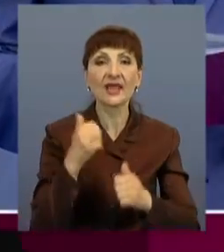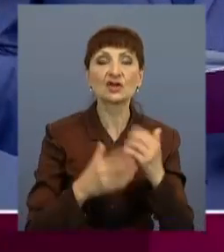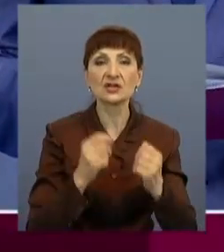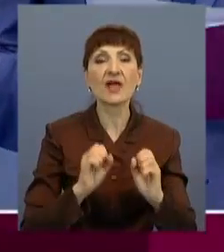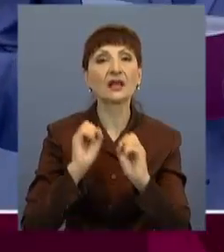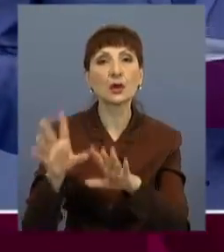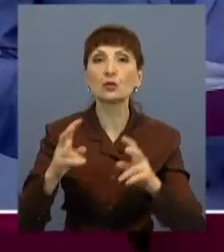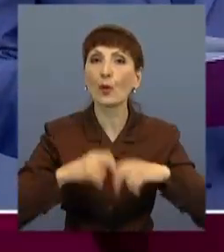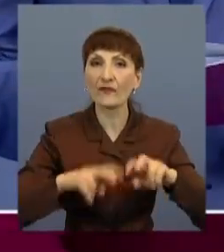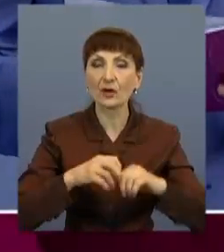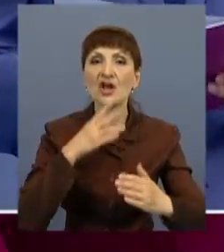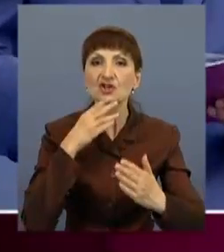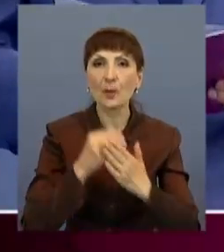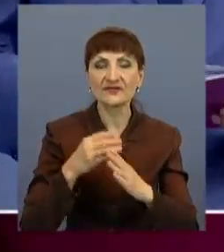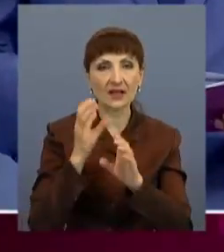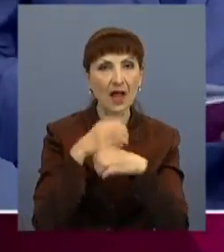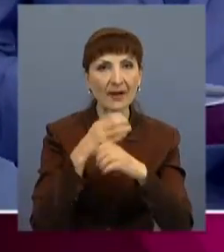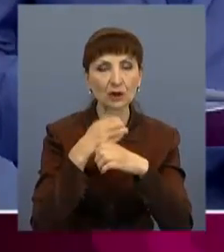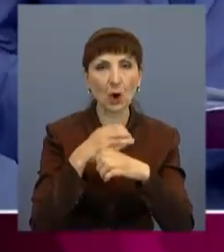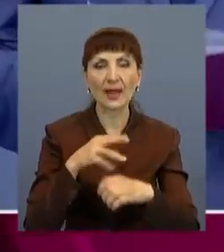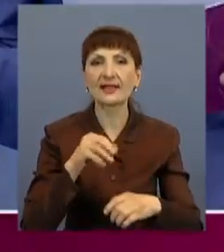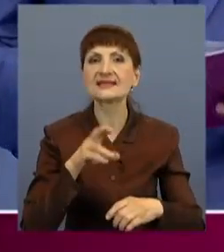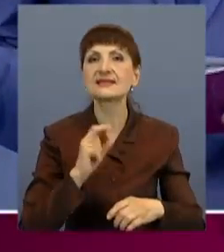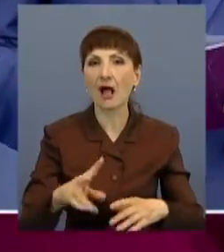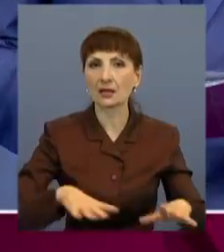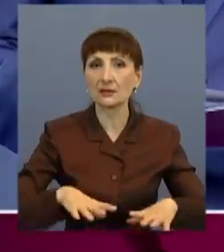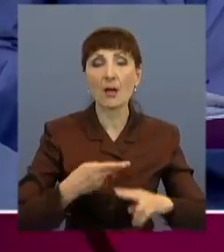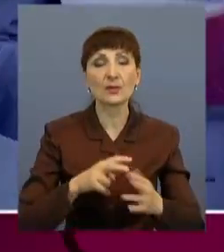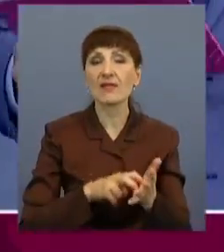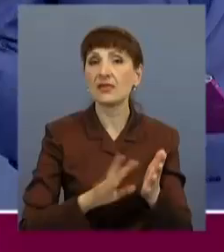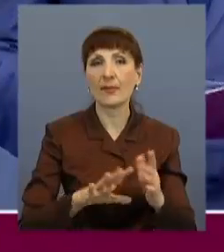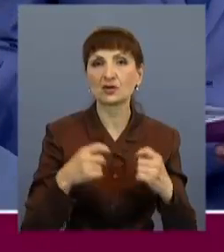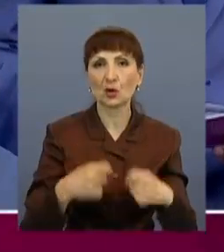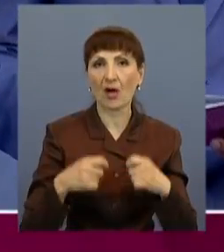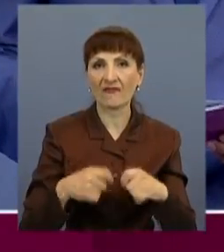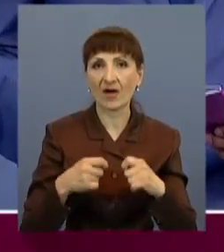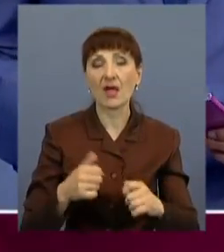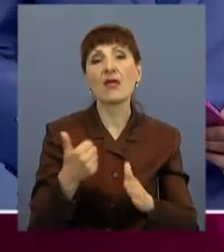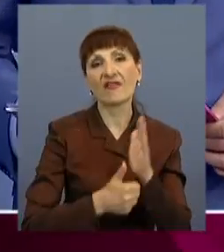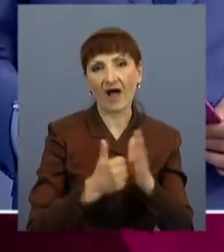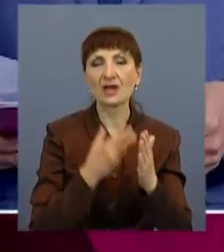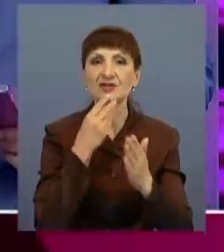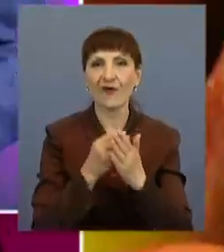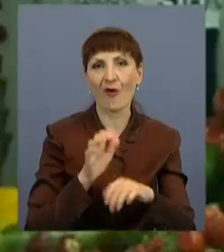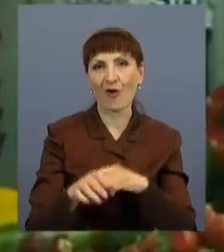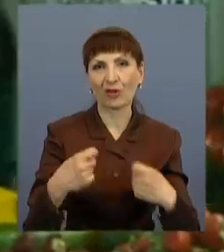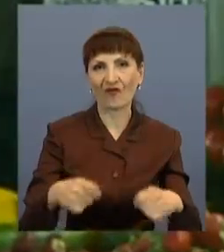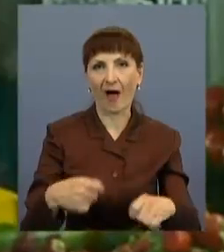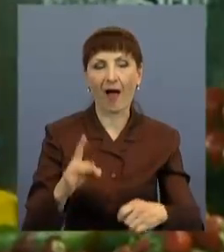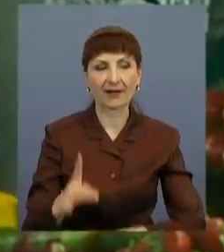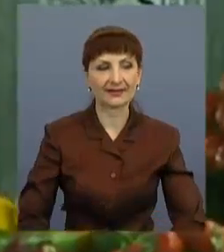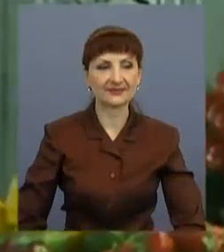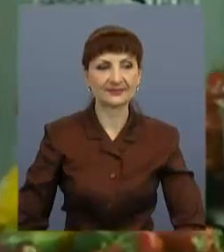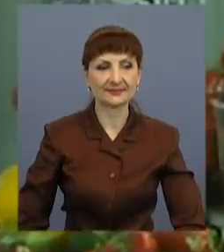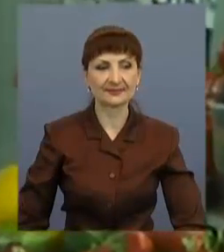на проверку в собственную лабораторию рынка Тастак. Поэтому не боится торговать и хвалить свой товар.